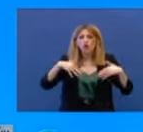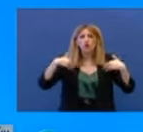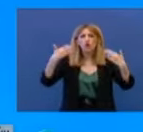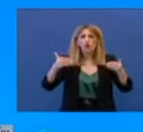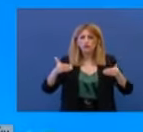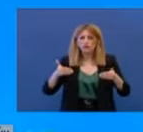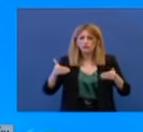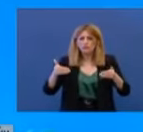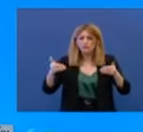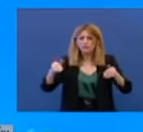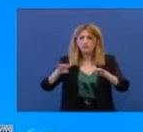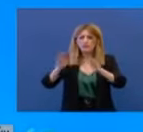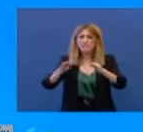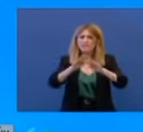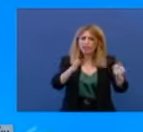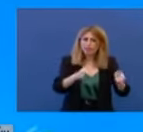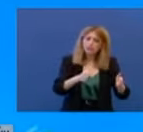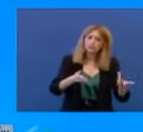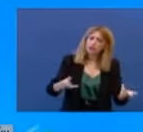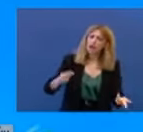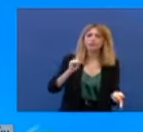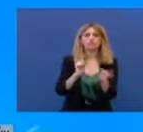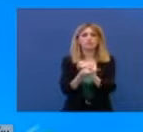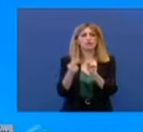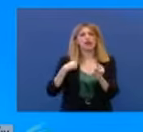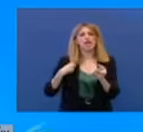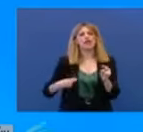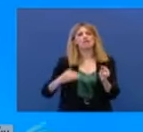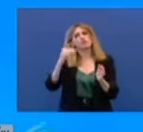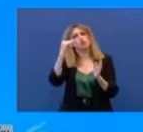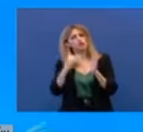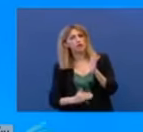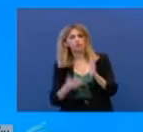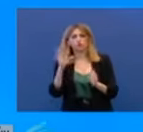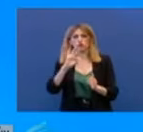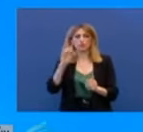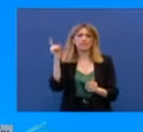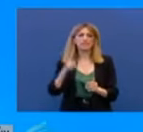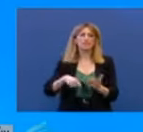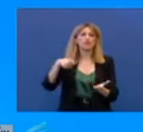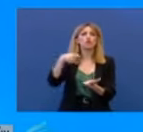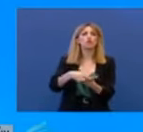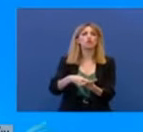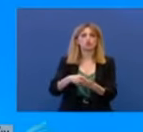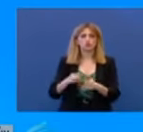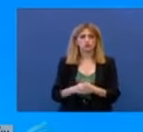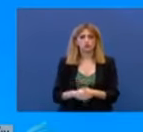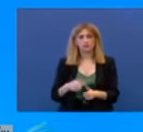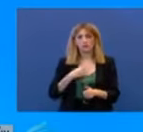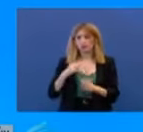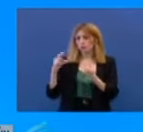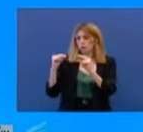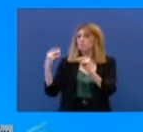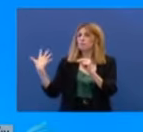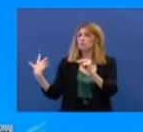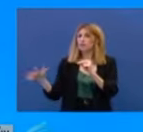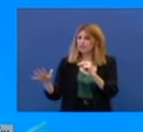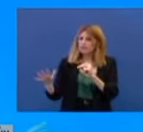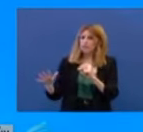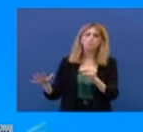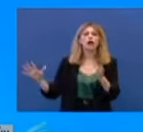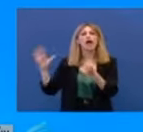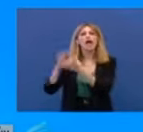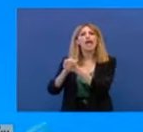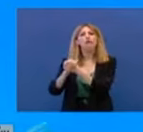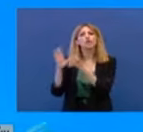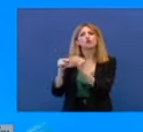50%. Έχω επικοινωνήσει σήμερα με τον πρόεδρο της ΚΕΔΕ, τον κύριο Παπαστεργίου, και έχω ζητήσει οι Δήμοι να επιταχύνουν σε όλη